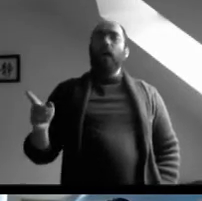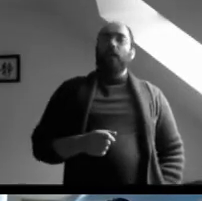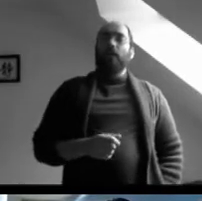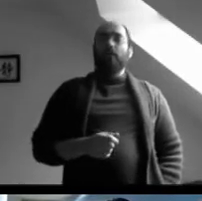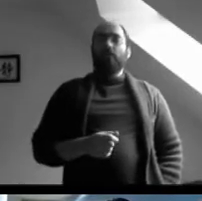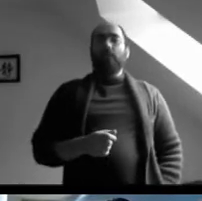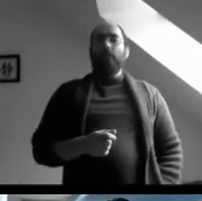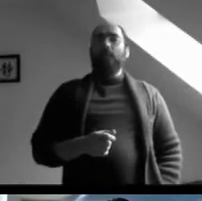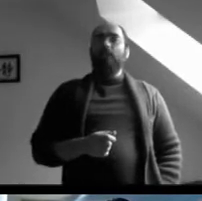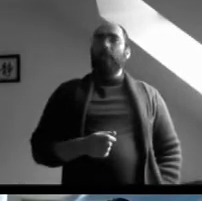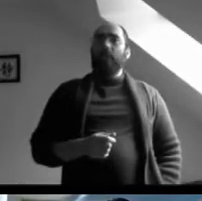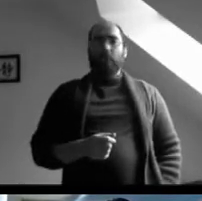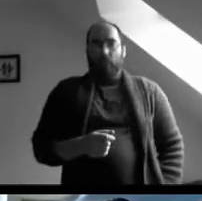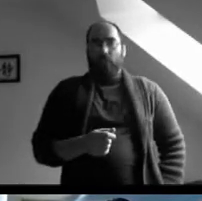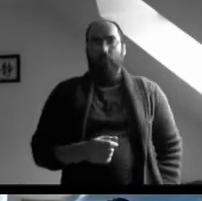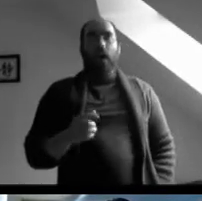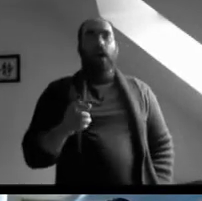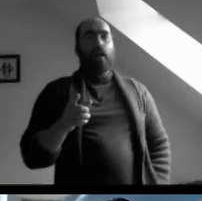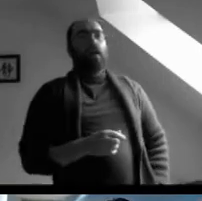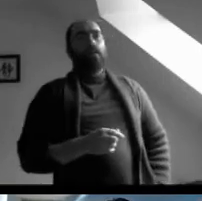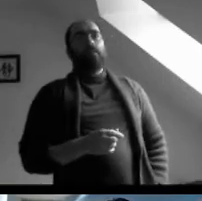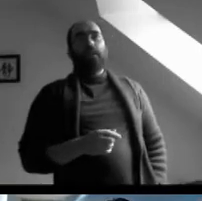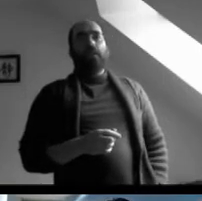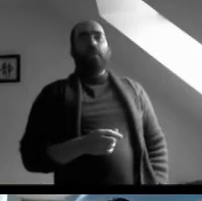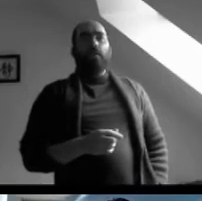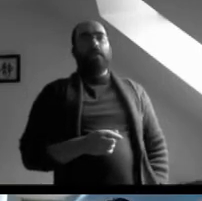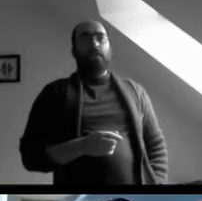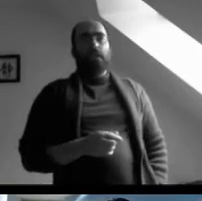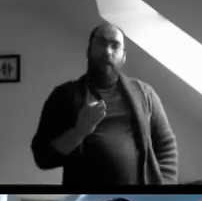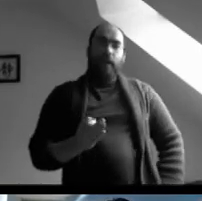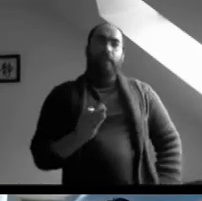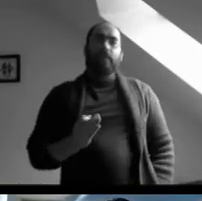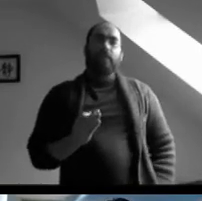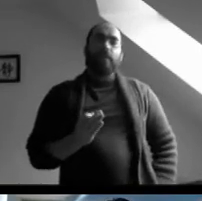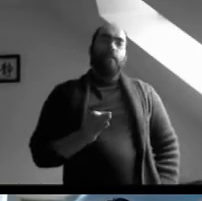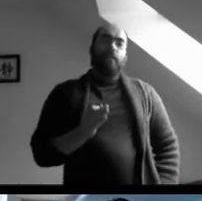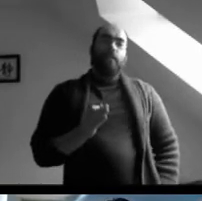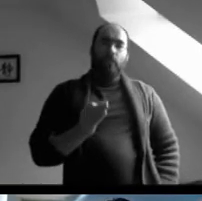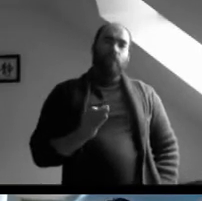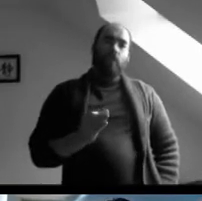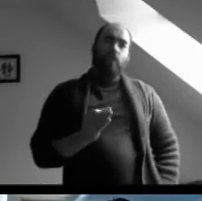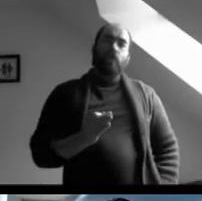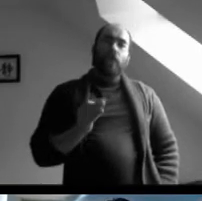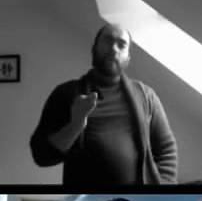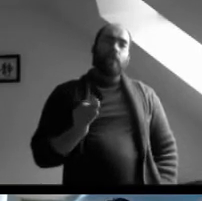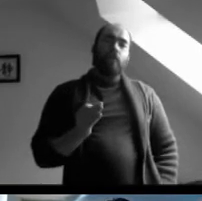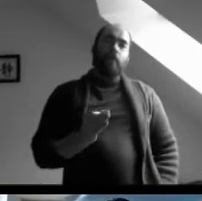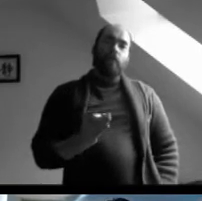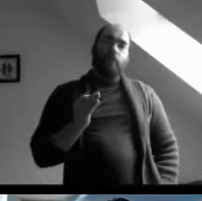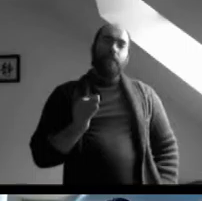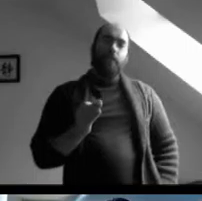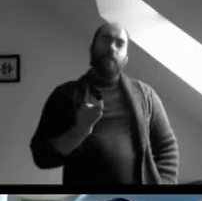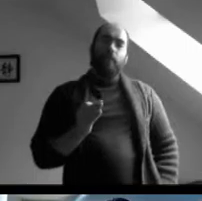Ah, un zombie biche, c'est débile !» Puis ensuite « Ah, un zombie qui pleure, c'est débile !» La tristesse, c'est qu'ils ne s'en rendront jamais compte